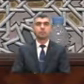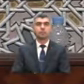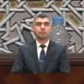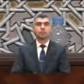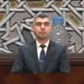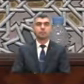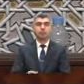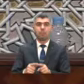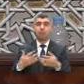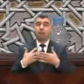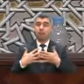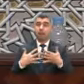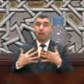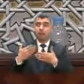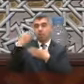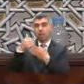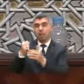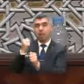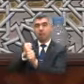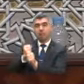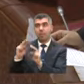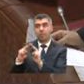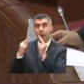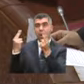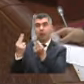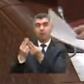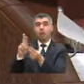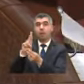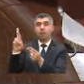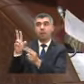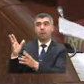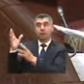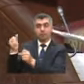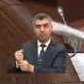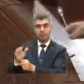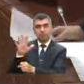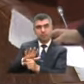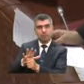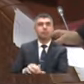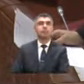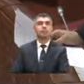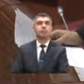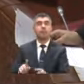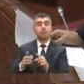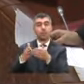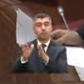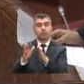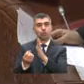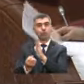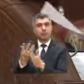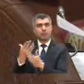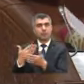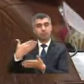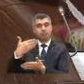اؤكد فرحة المغاربة المقيمين بالخارج بالالتفاتة المولوية السامية والذي بدون شك ستفتح صفحة جديدة تكتب